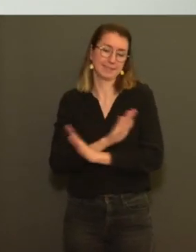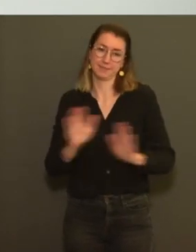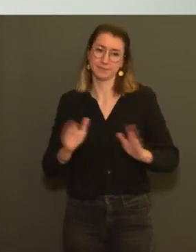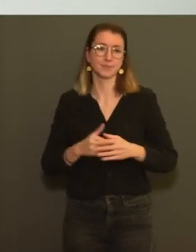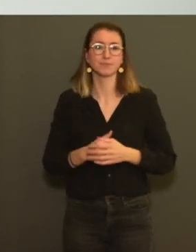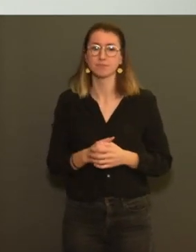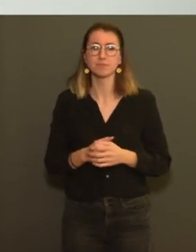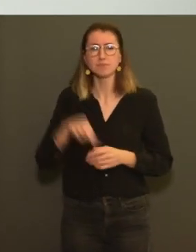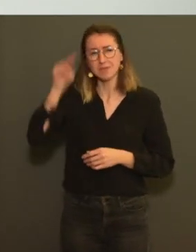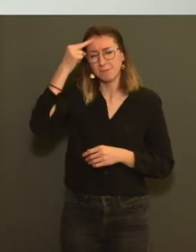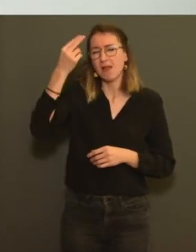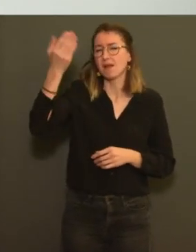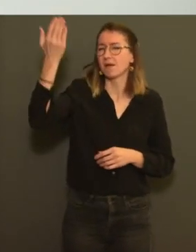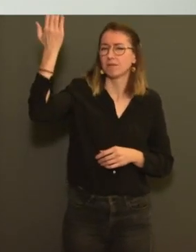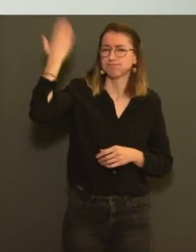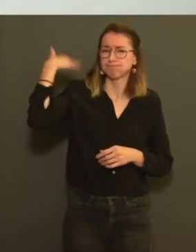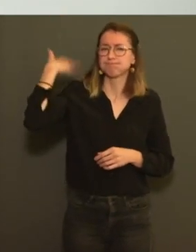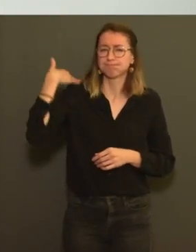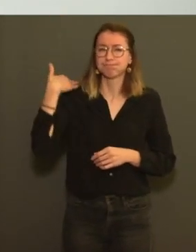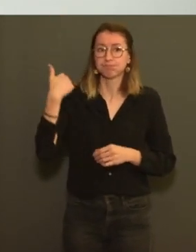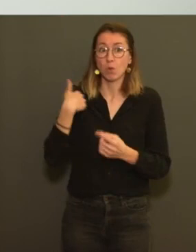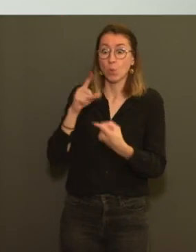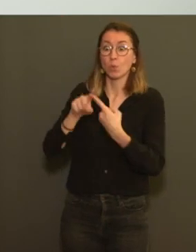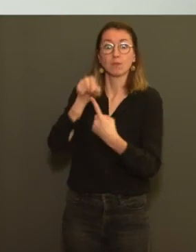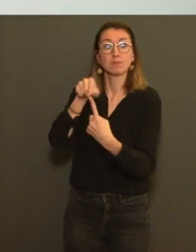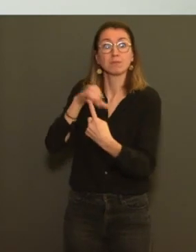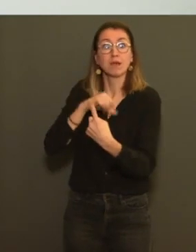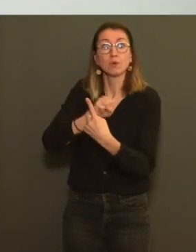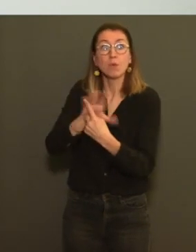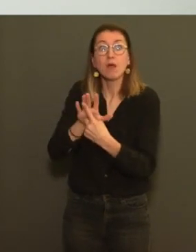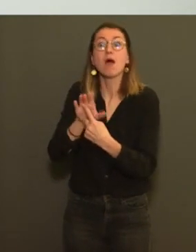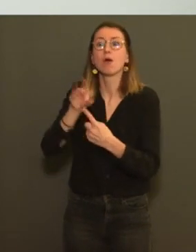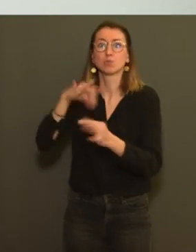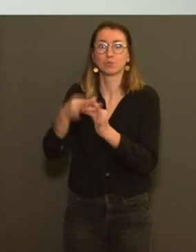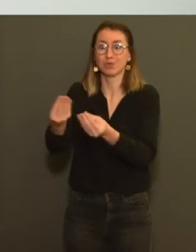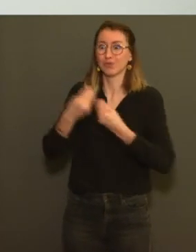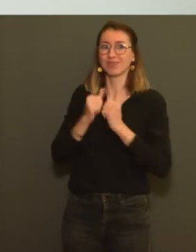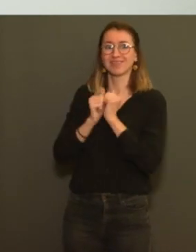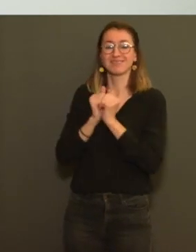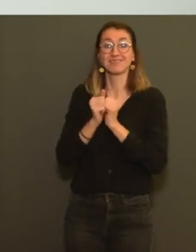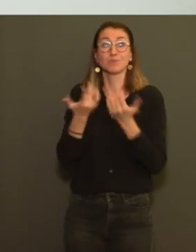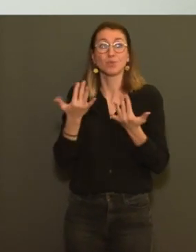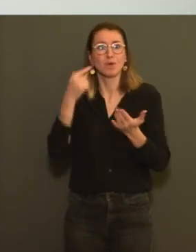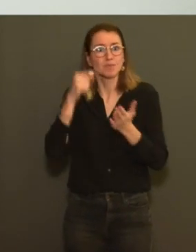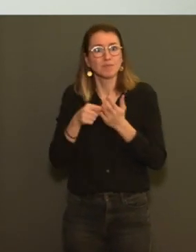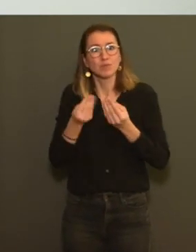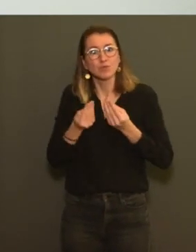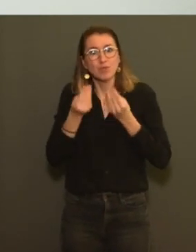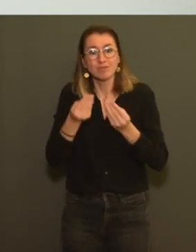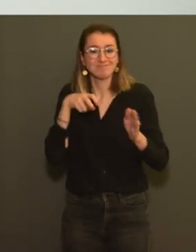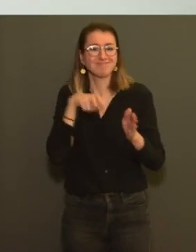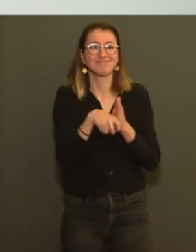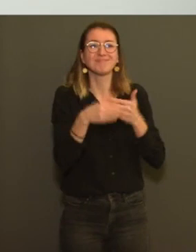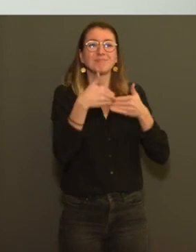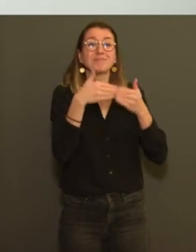à J5 était de permettre de raccourcir la quarantaine et de sortir de quarantaine à